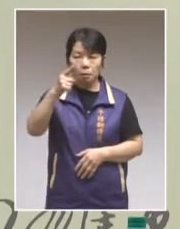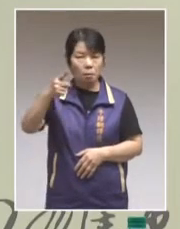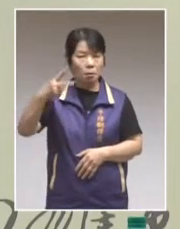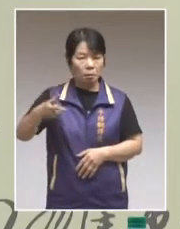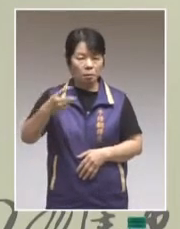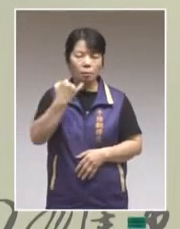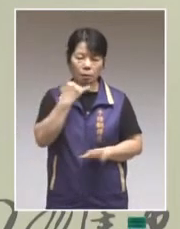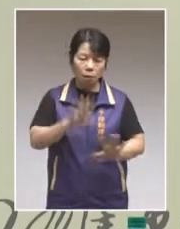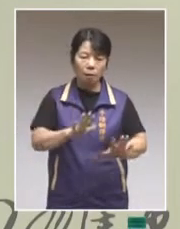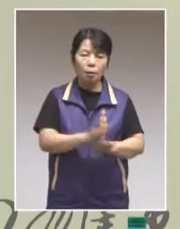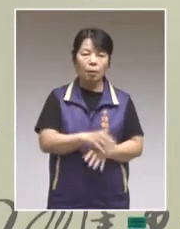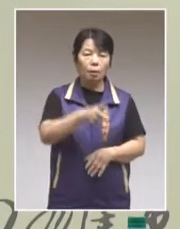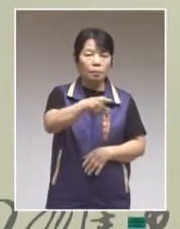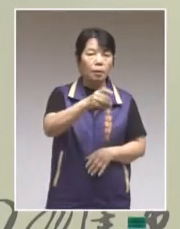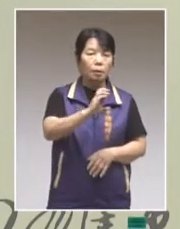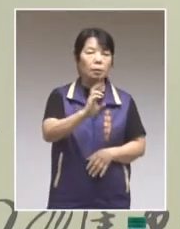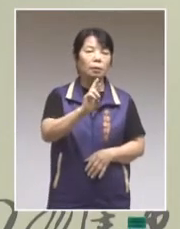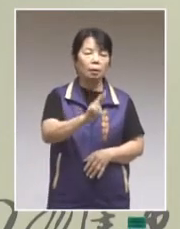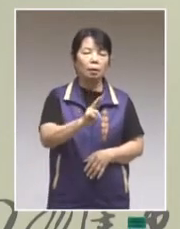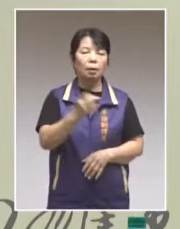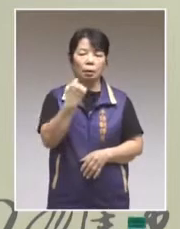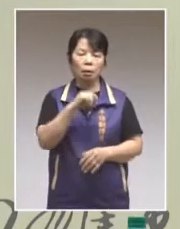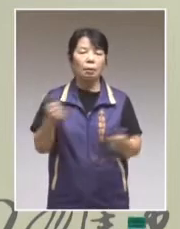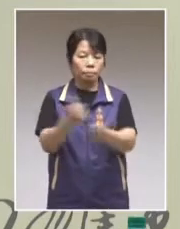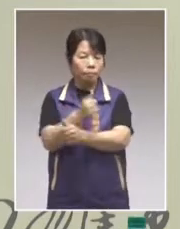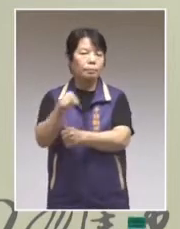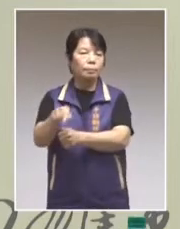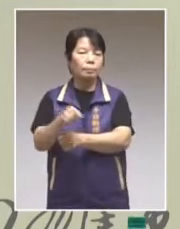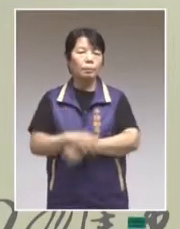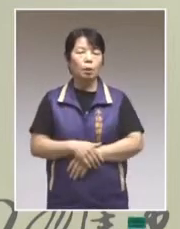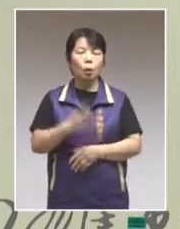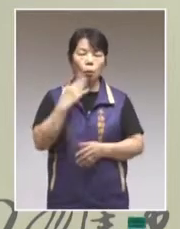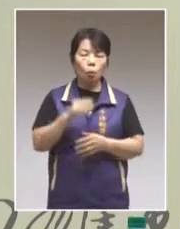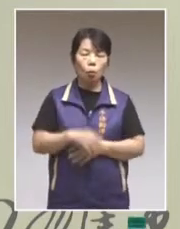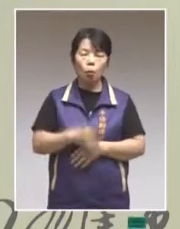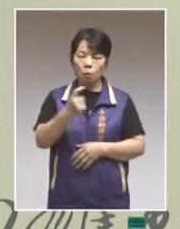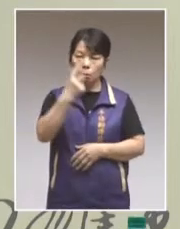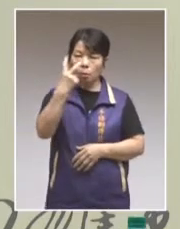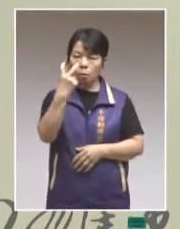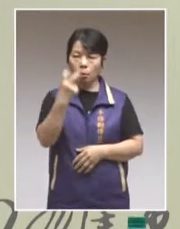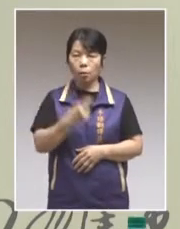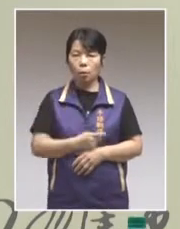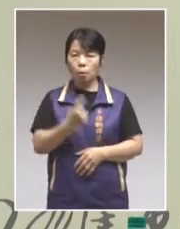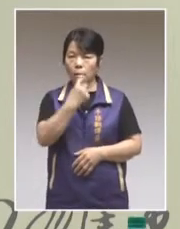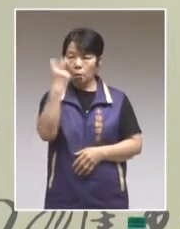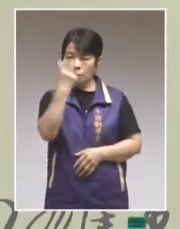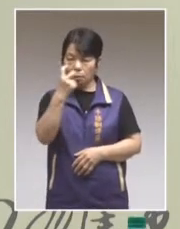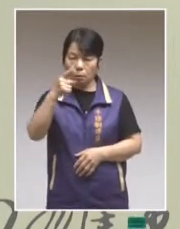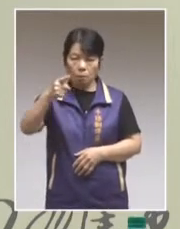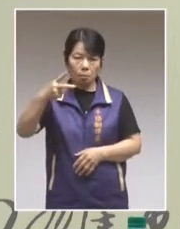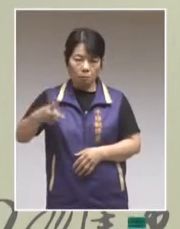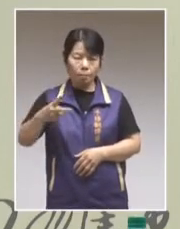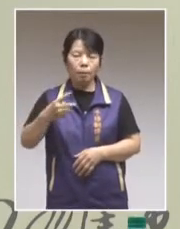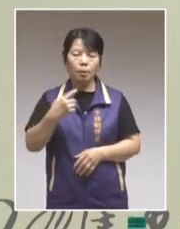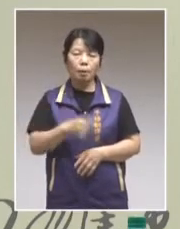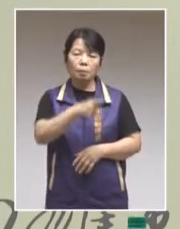PCR。好、哦，所以这个连续两次的快筛，其实取代 PCR 是没有问题的。 好，市长，